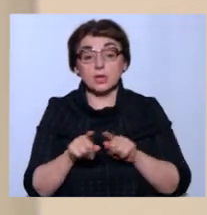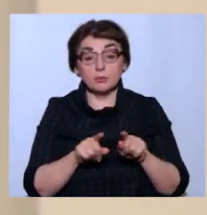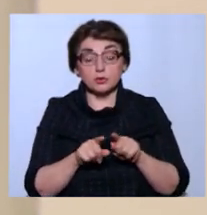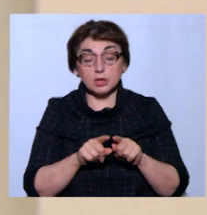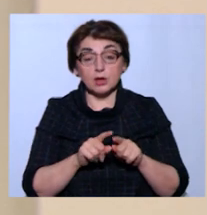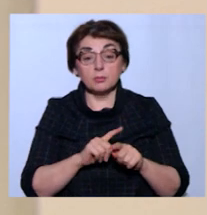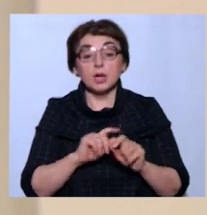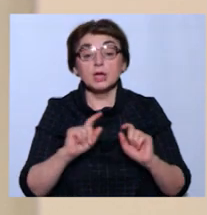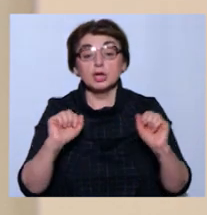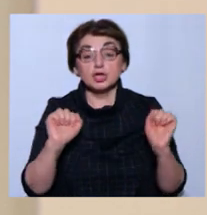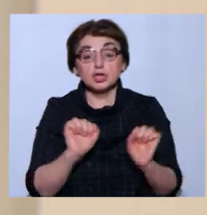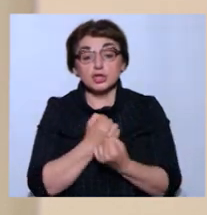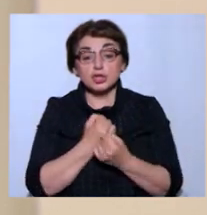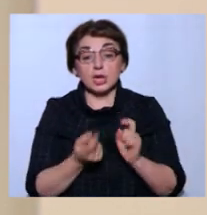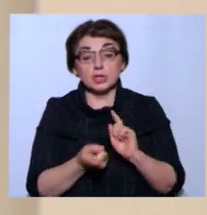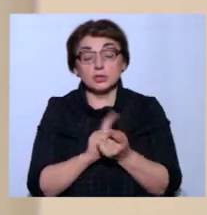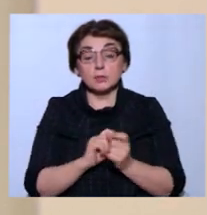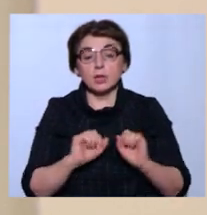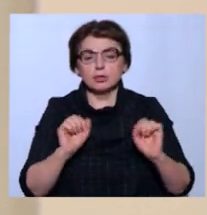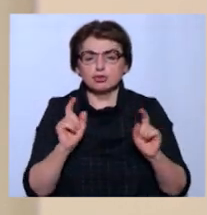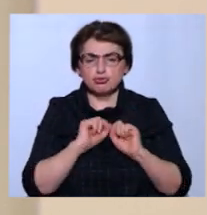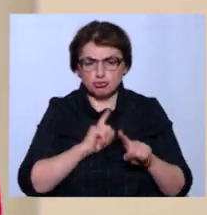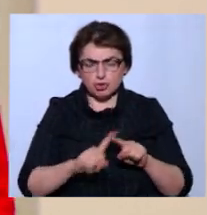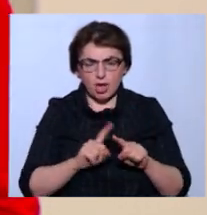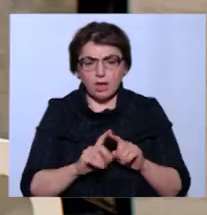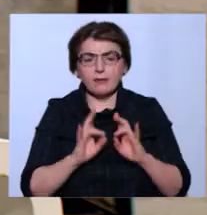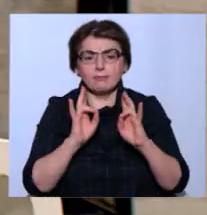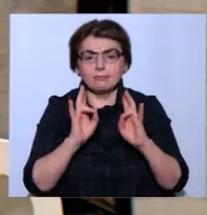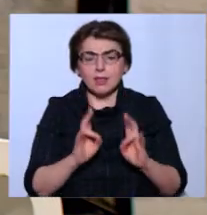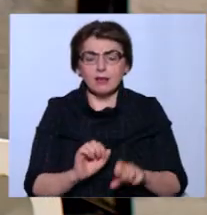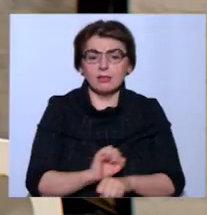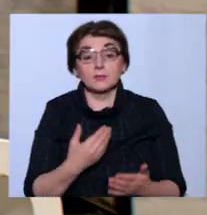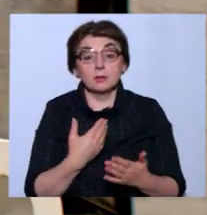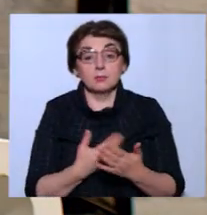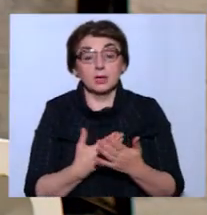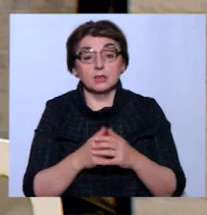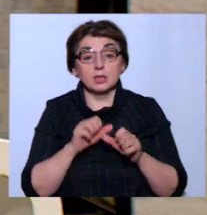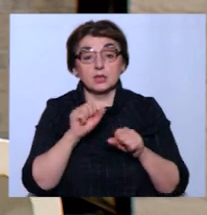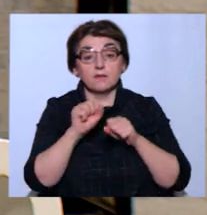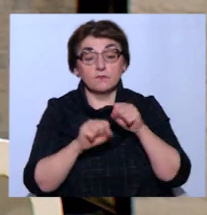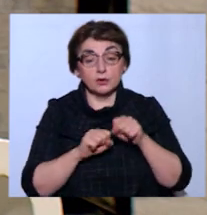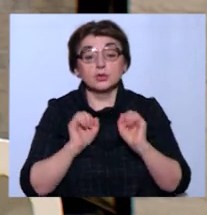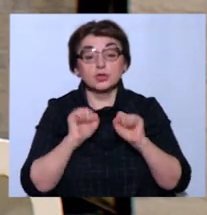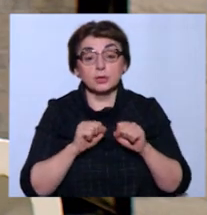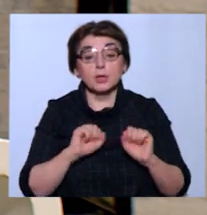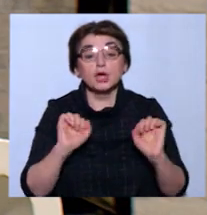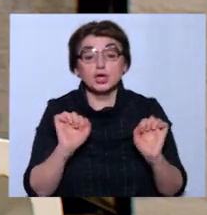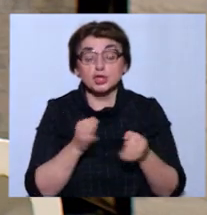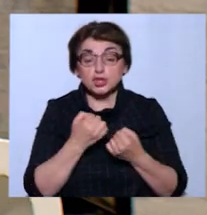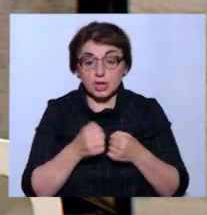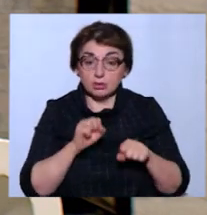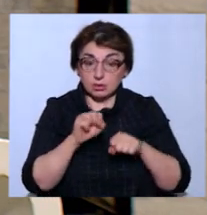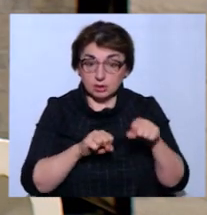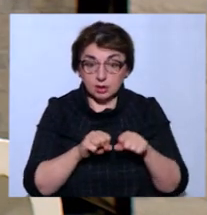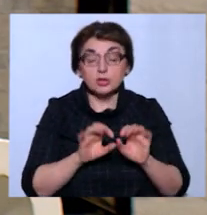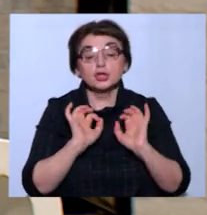ცვლილება, აი მაგალითად აჩქარება, შენელება, გაჩერება. მაგალითად ველოსიპედი შეგვიძლია ავაჩქაროთ მოძრაობა ან